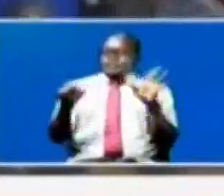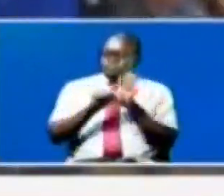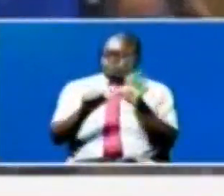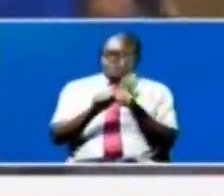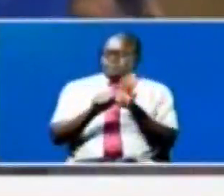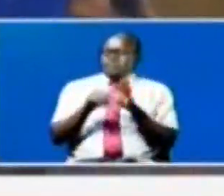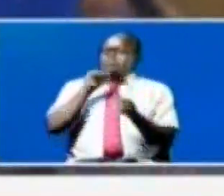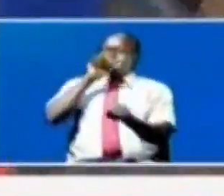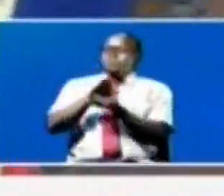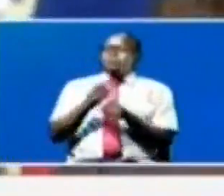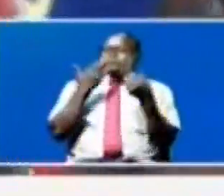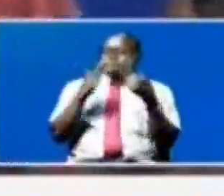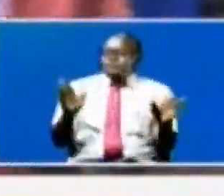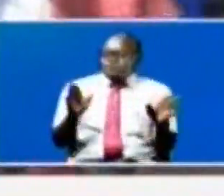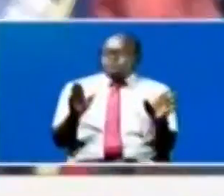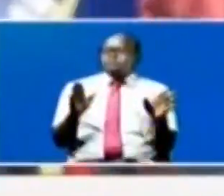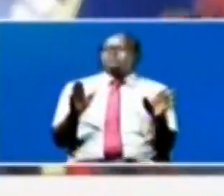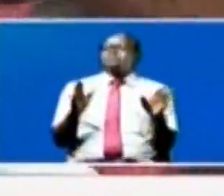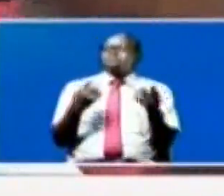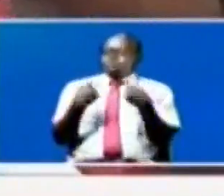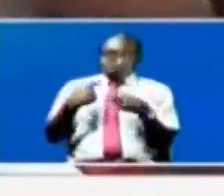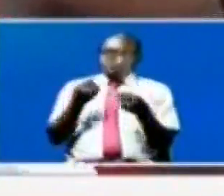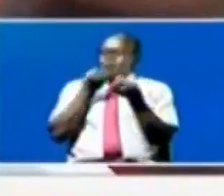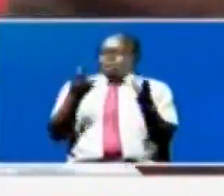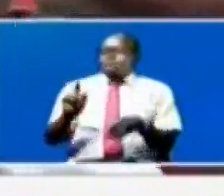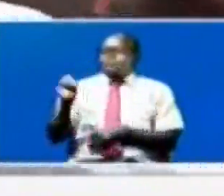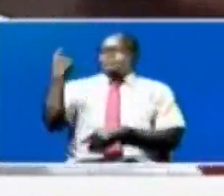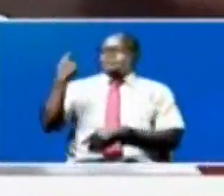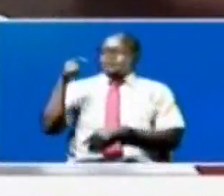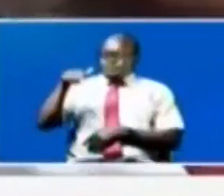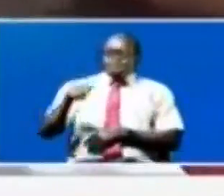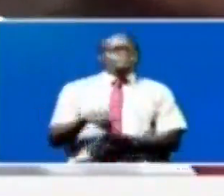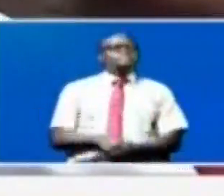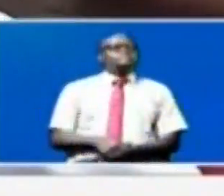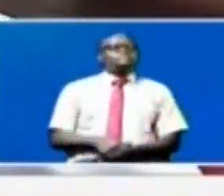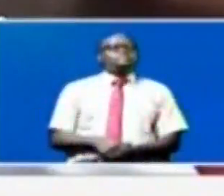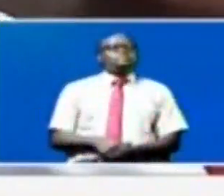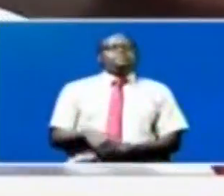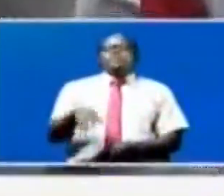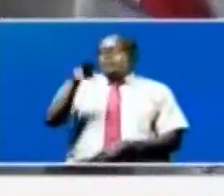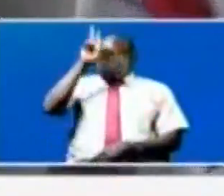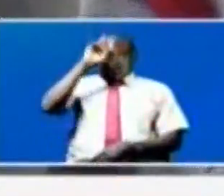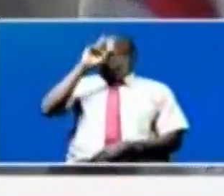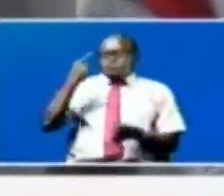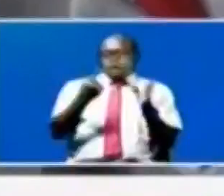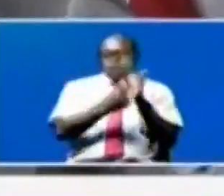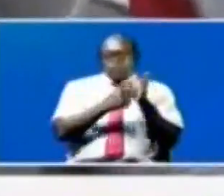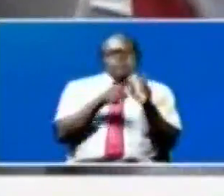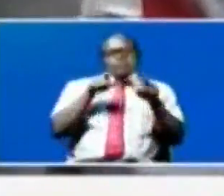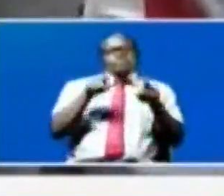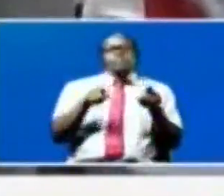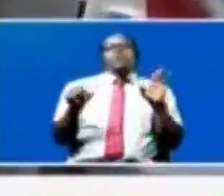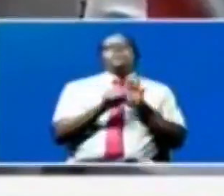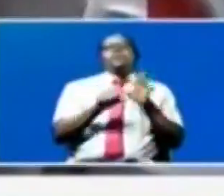So I've assured them that I'm going to talk to the president about this matter. Lakini katika mchakato huu wote, jeshi la Uganda limelaumiwa